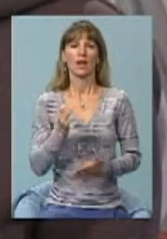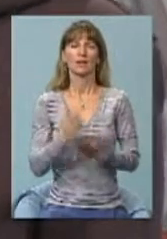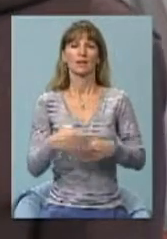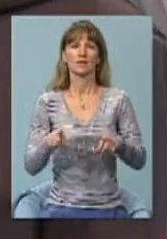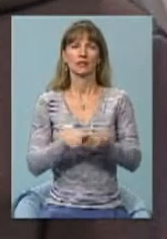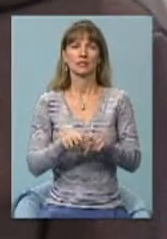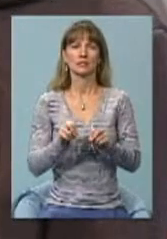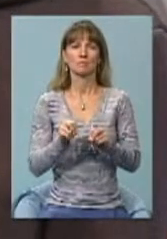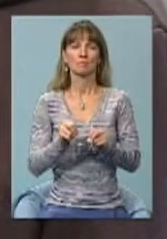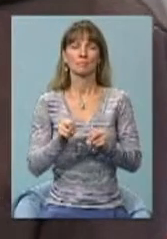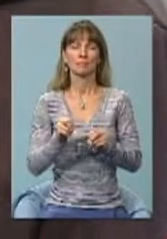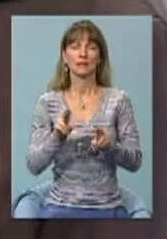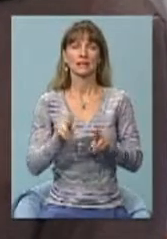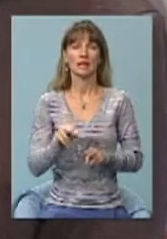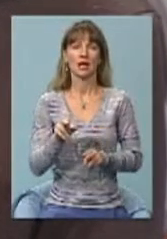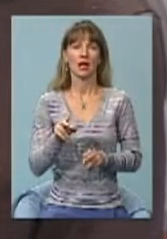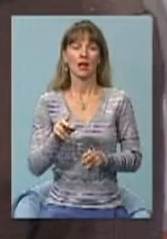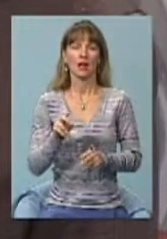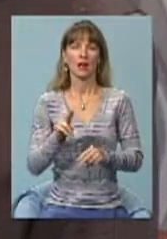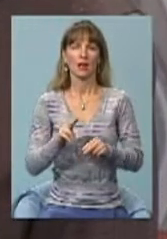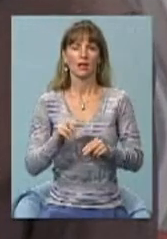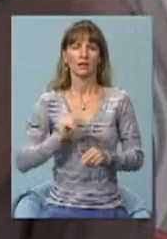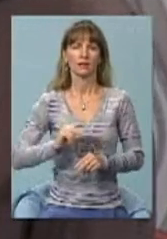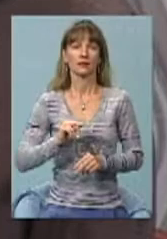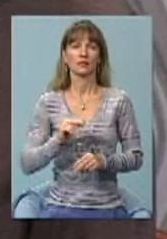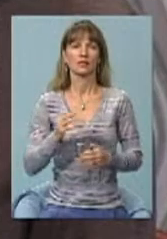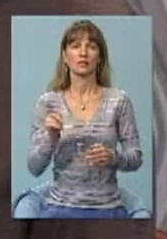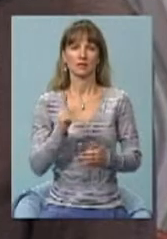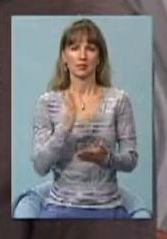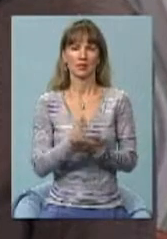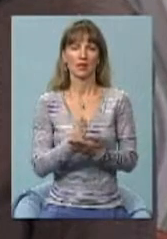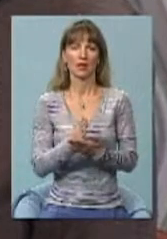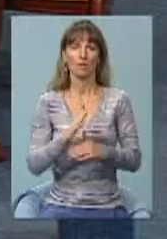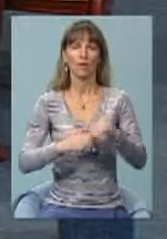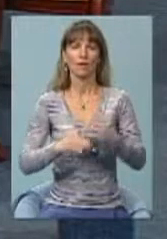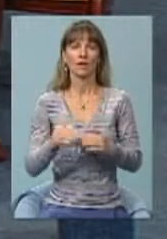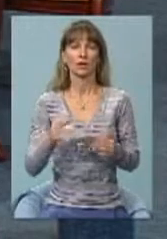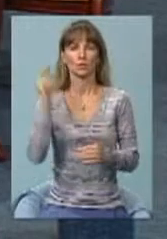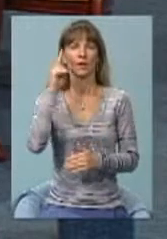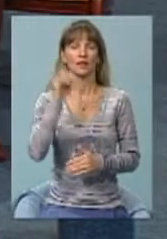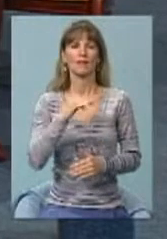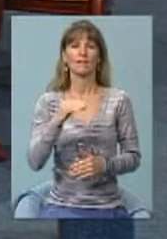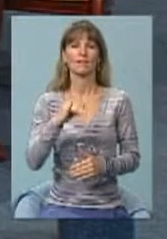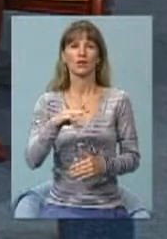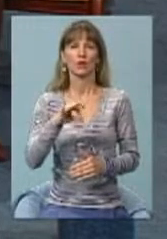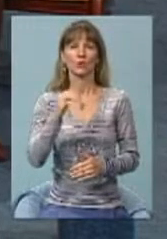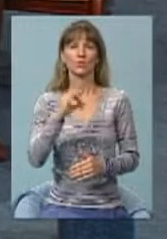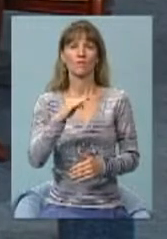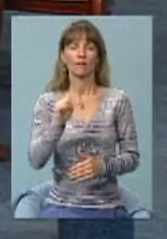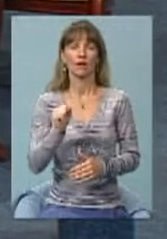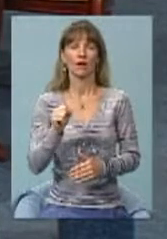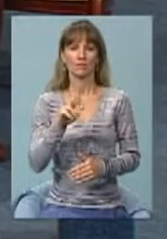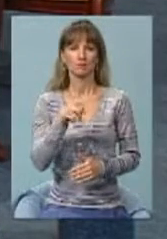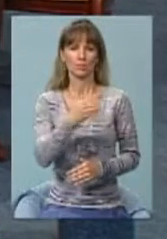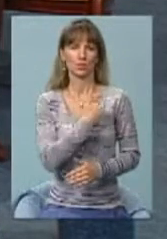спеціальність філософів, котрі вони, власне, і вчаться на оцих людей? Да. Філософів. Да. Чи ти хотіла бути філософом? Ні, мені